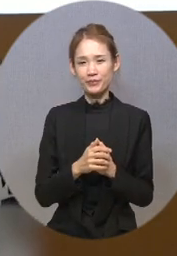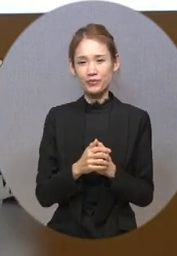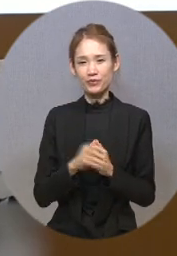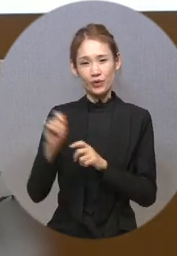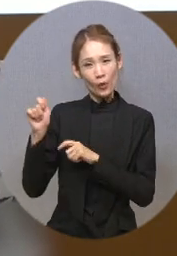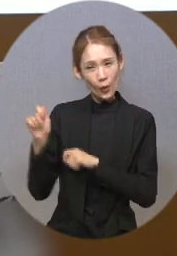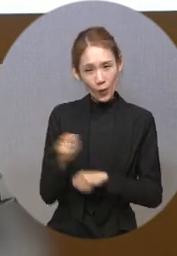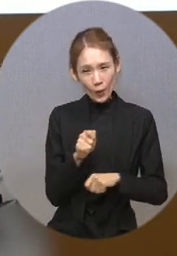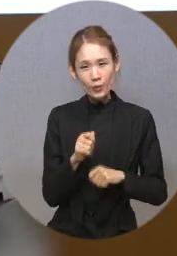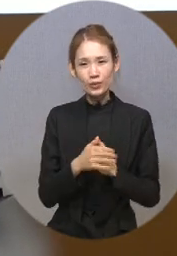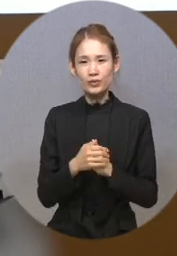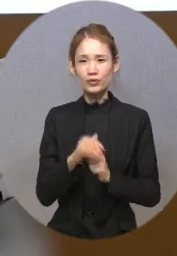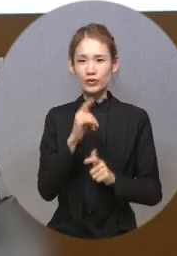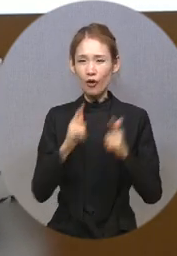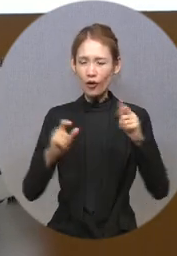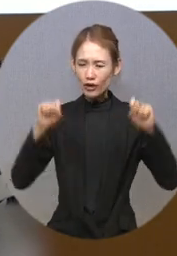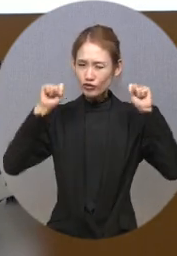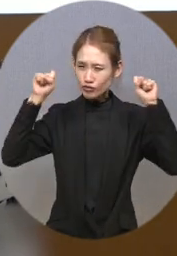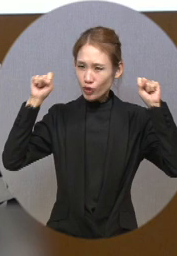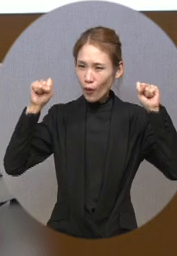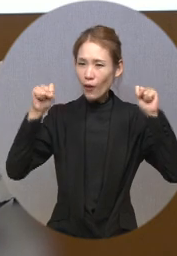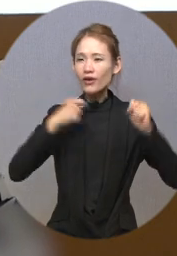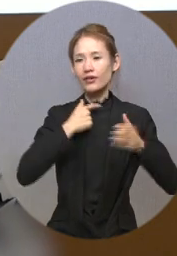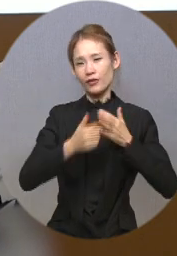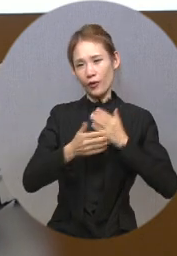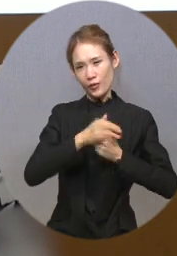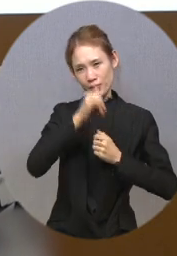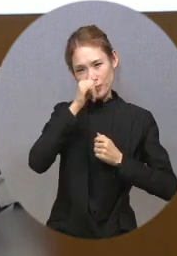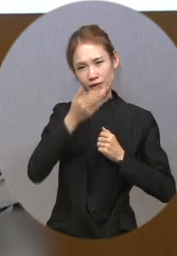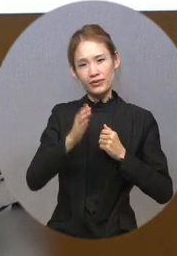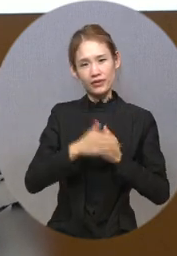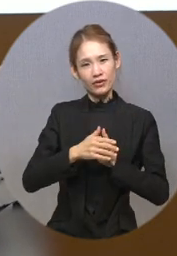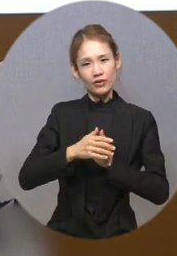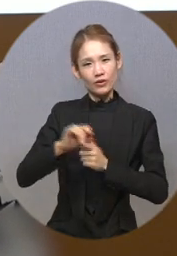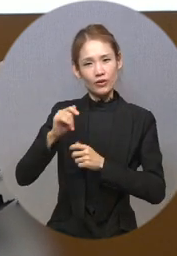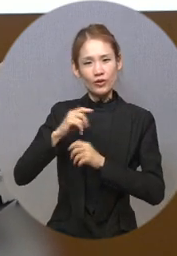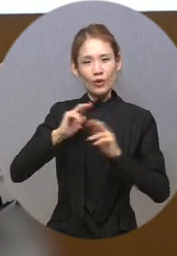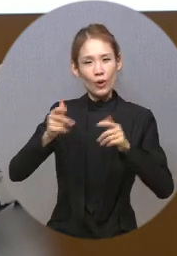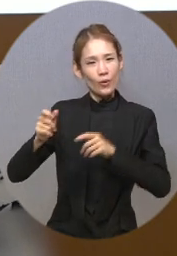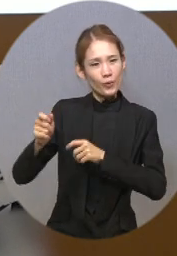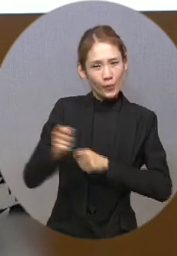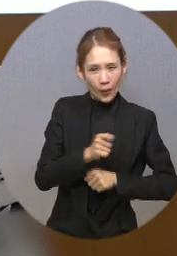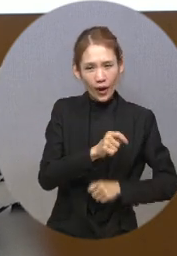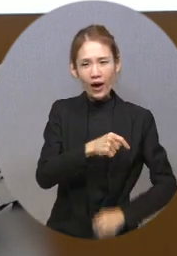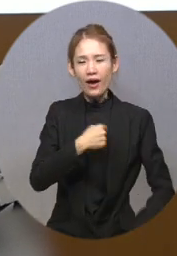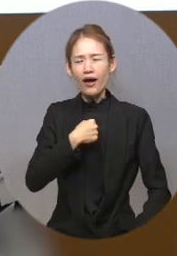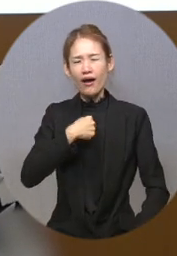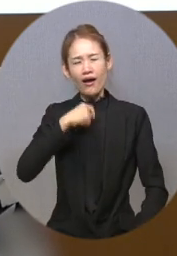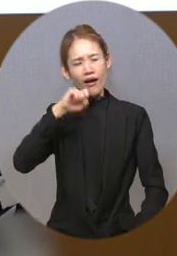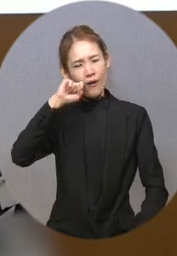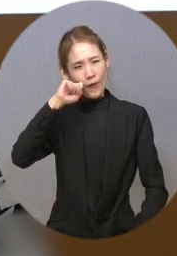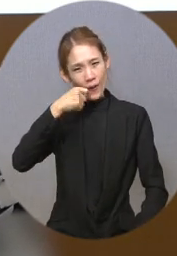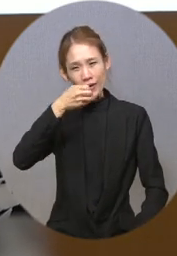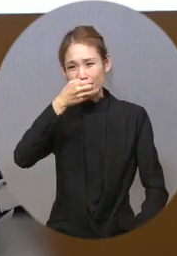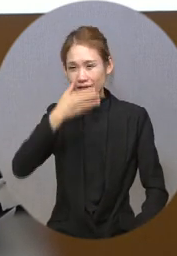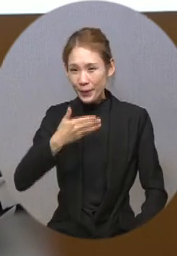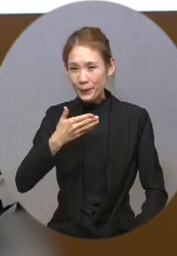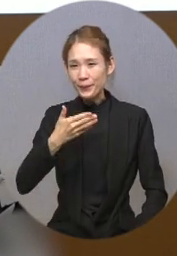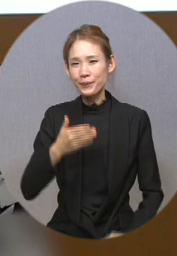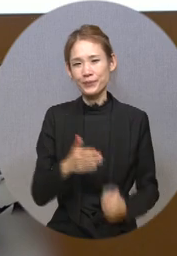말고 모든 운동을 다 해봤는데 골프가 제 마음대로 제일 안 되는 게 골프인 것 같고, 네.